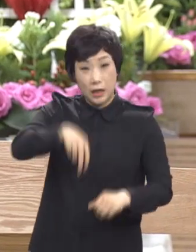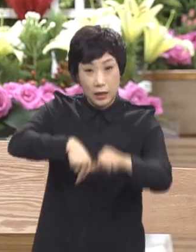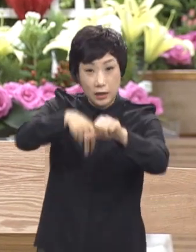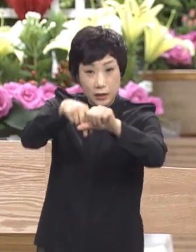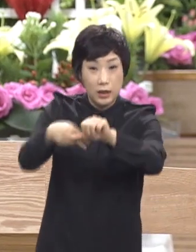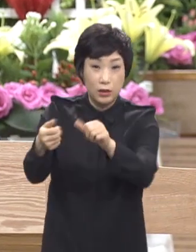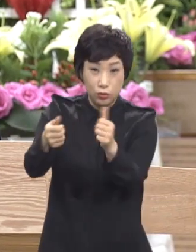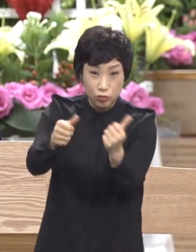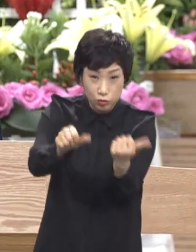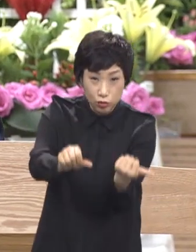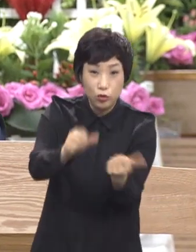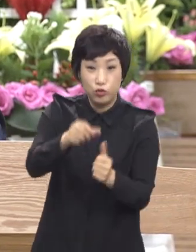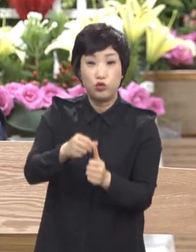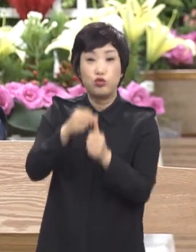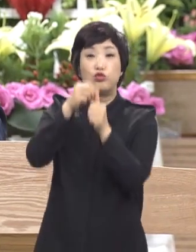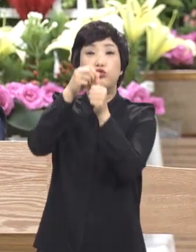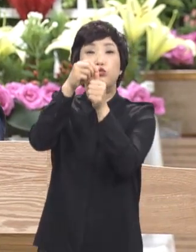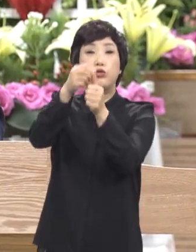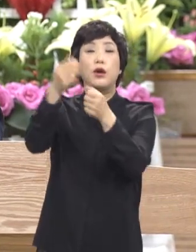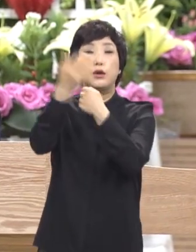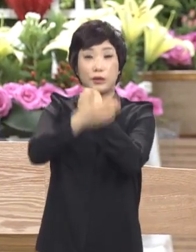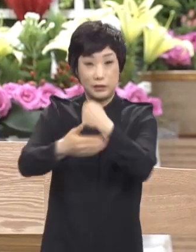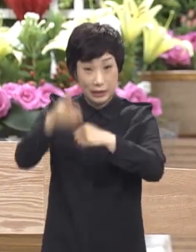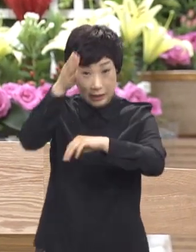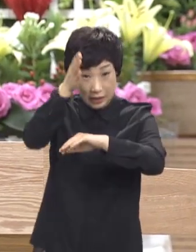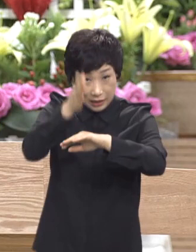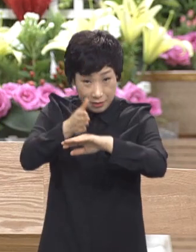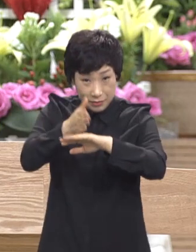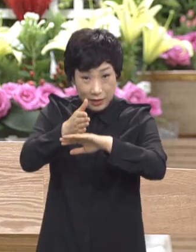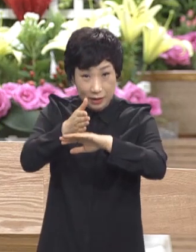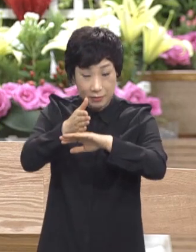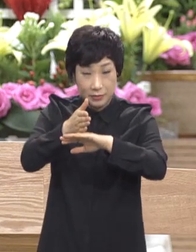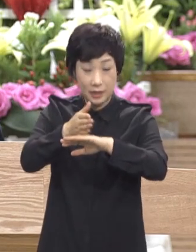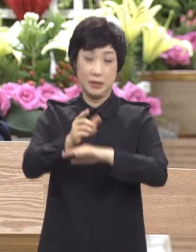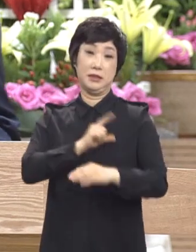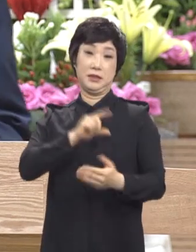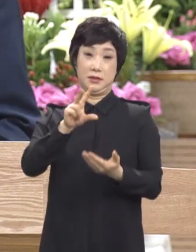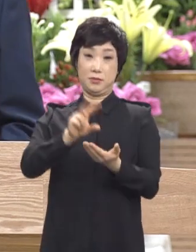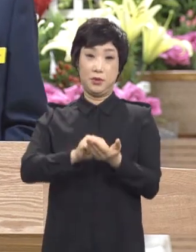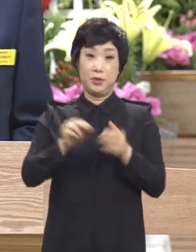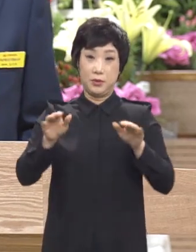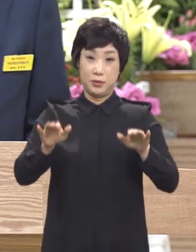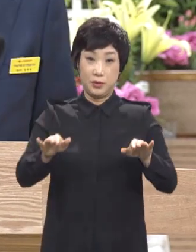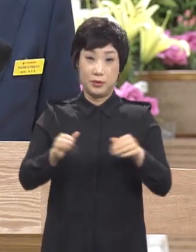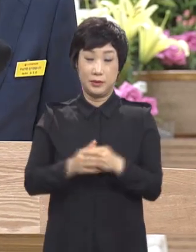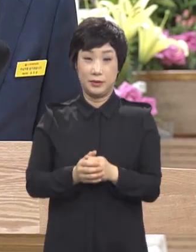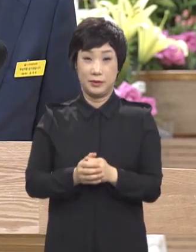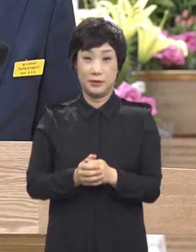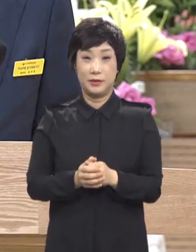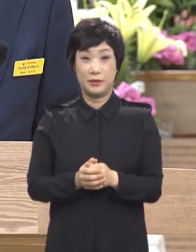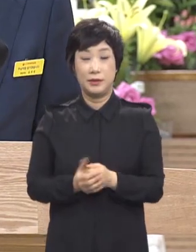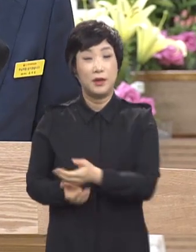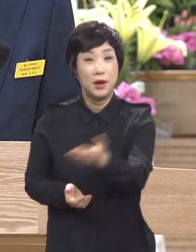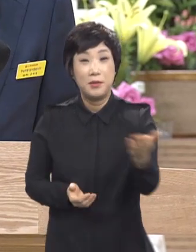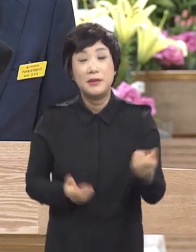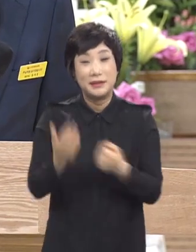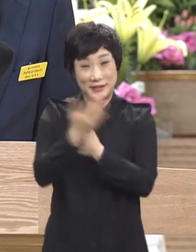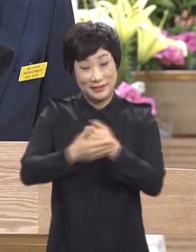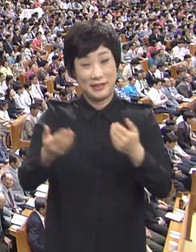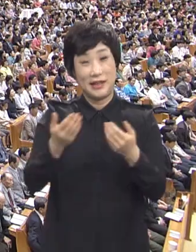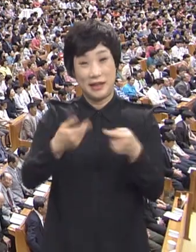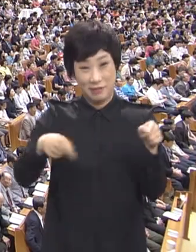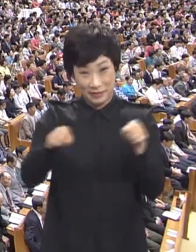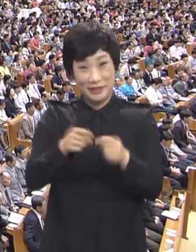죽으심으로 구원하신 은혜 감사라고는 제목으로 오늘 은혜를